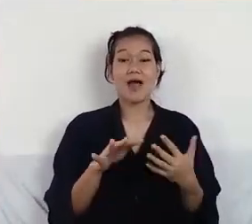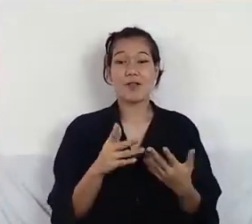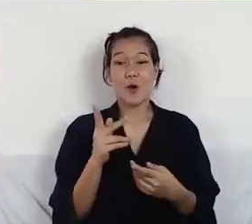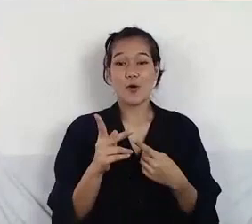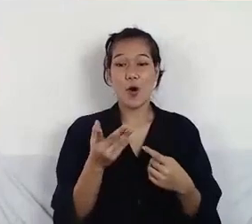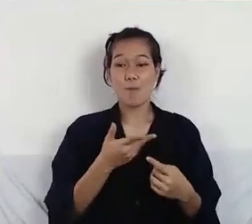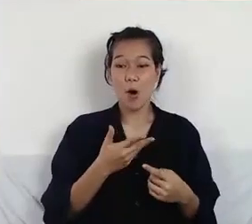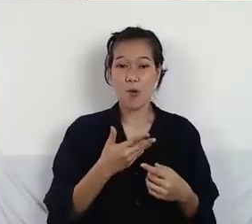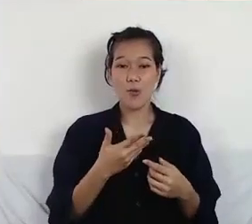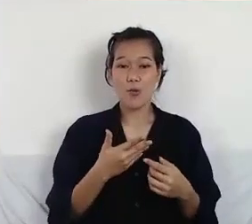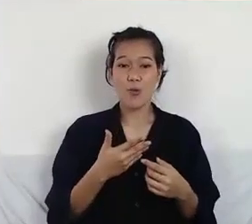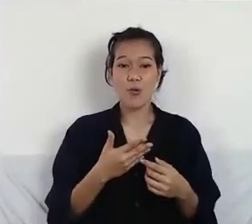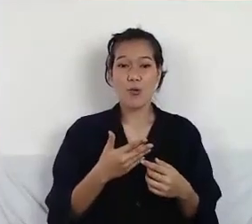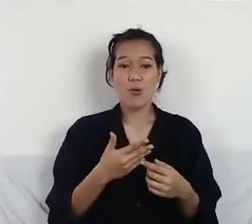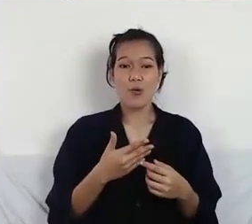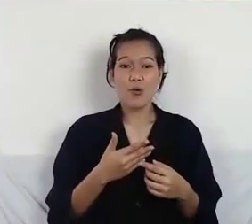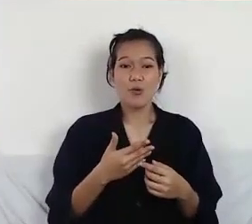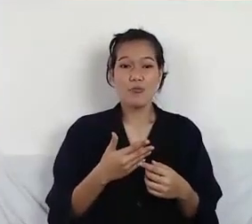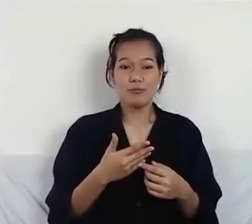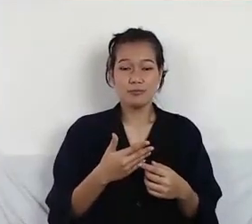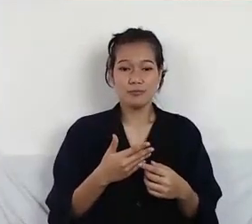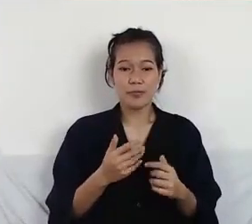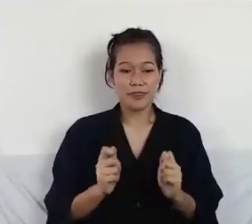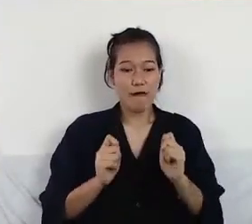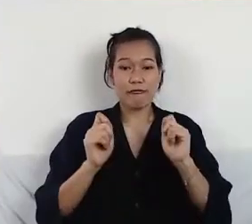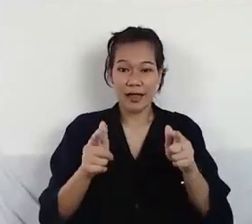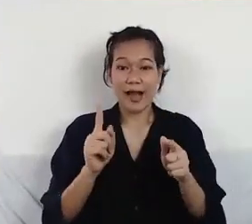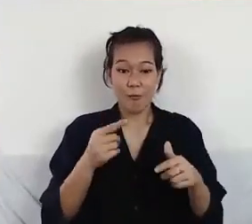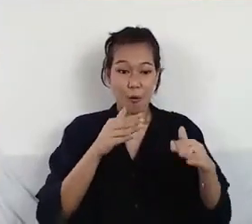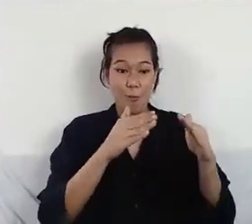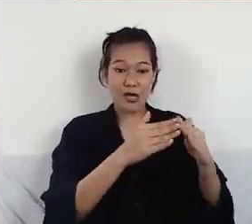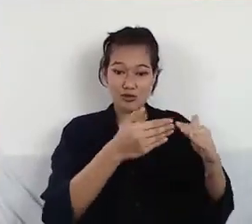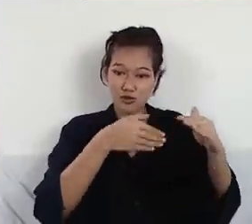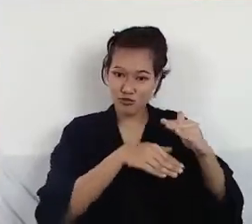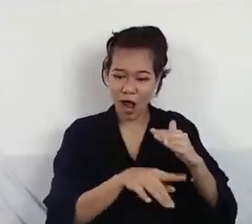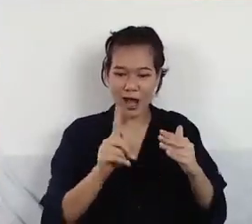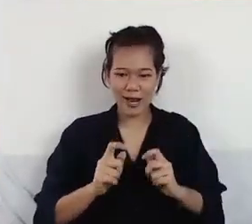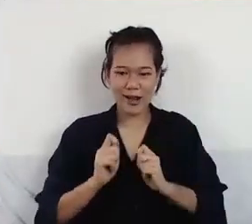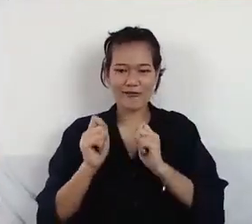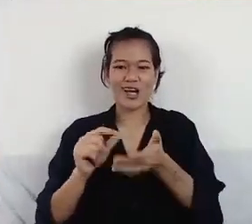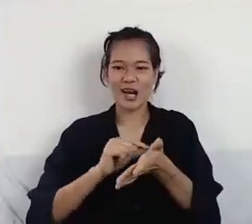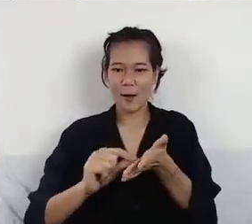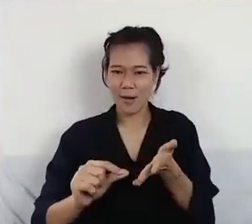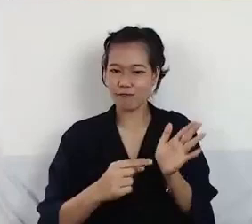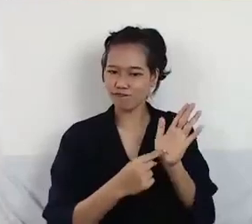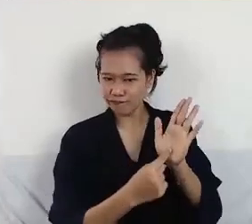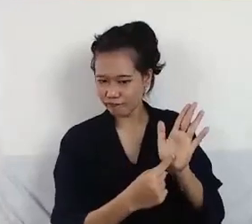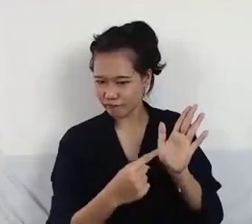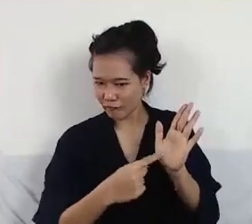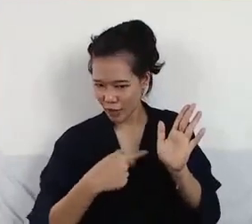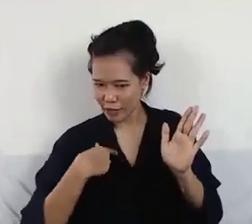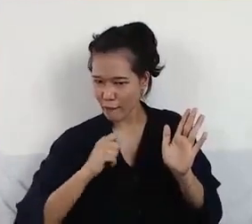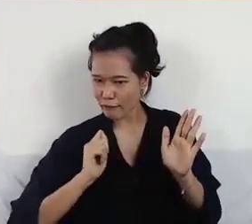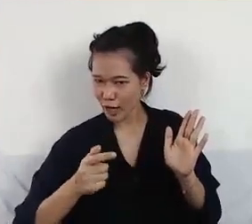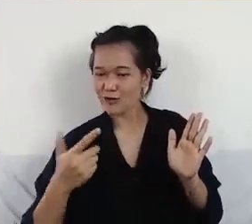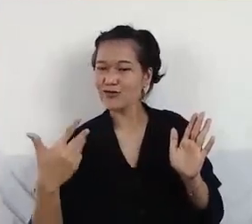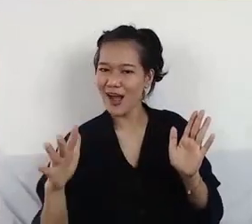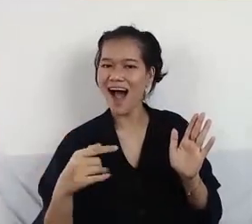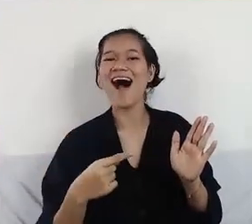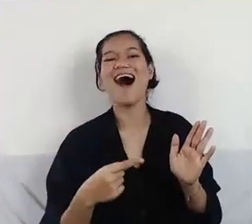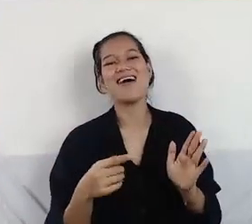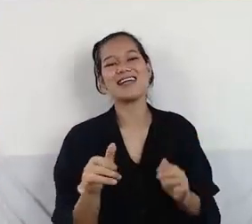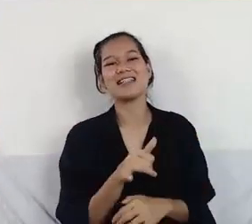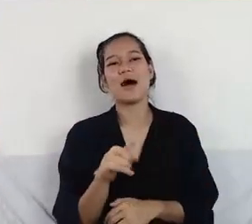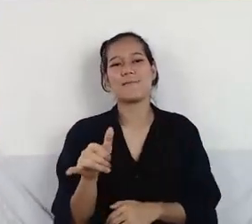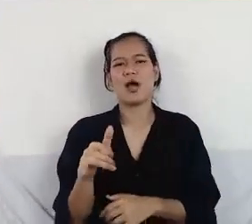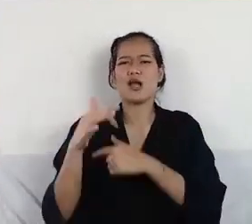saudaraku, ya. Di depan kemudian dicek, oh namanya ada. Kemudian kita tunjukkan screenshot pendaftaran kan gitu. Lah